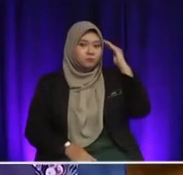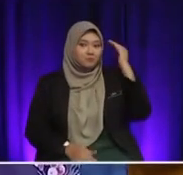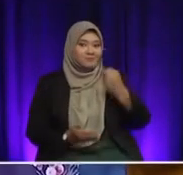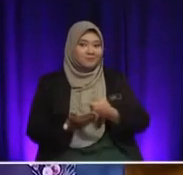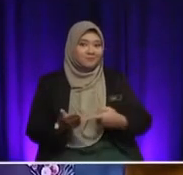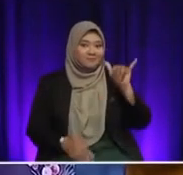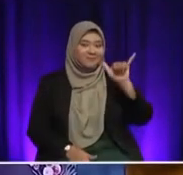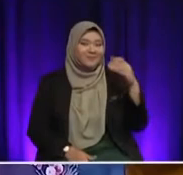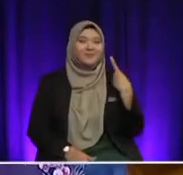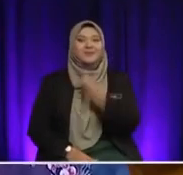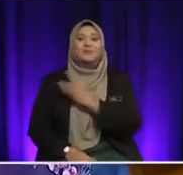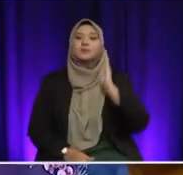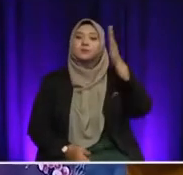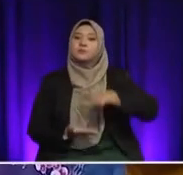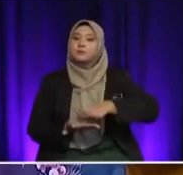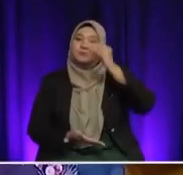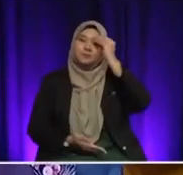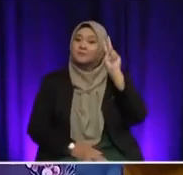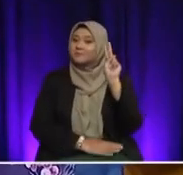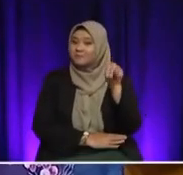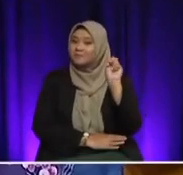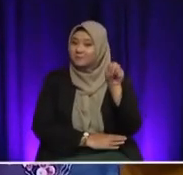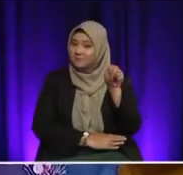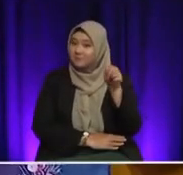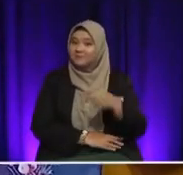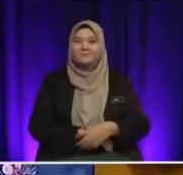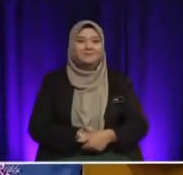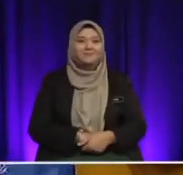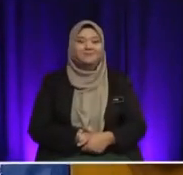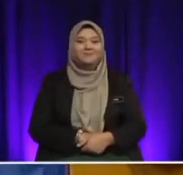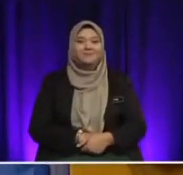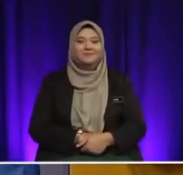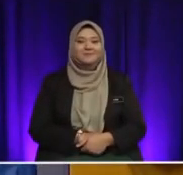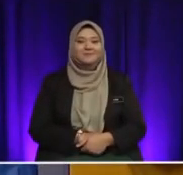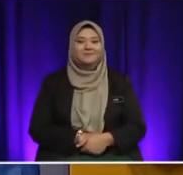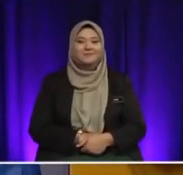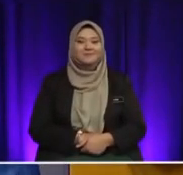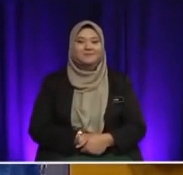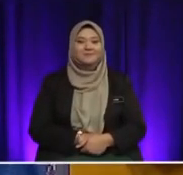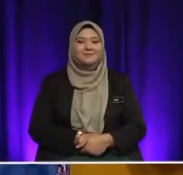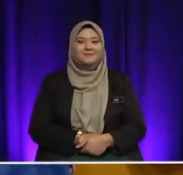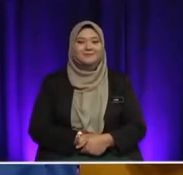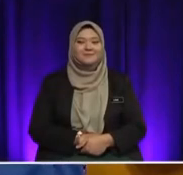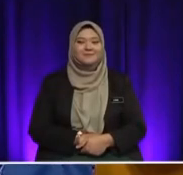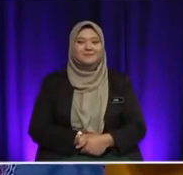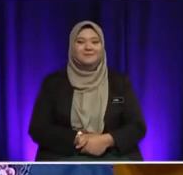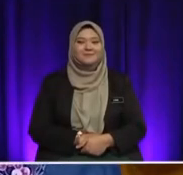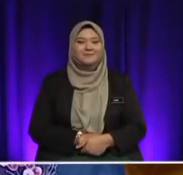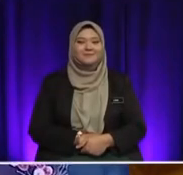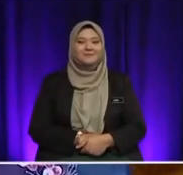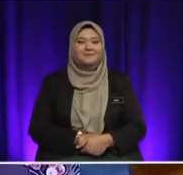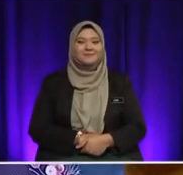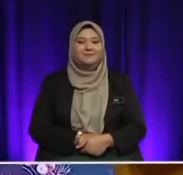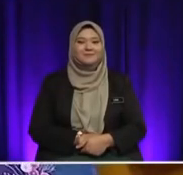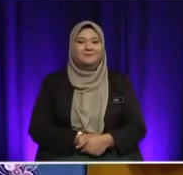akan lakukan secara amali dalam kelas dan dalam peperiksaan pun akan ditanya. Baik. Okey, kita tengok tajuk